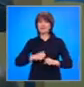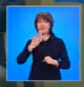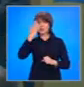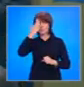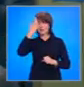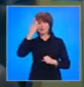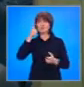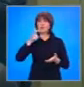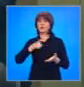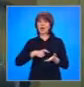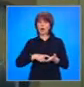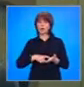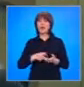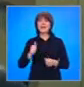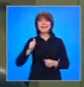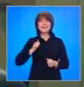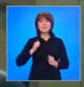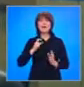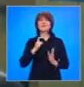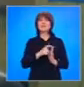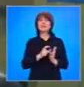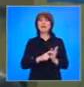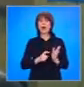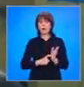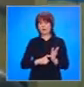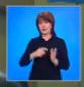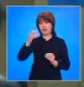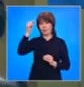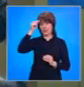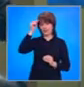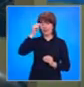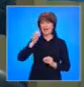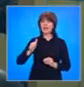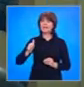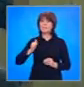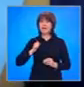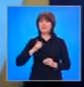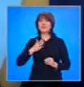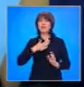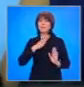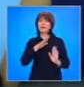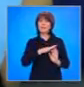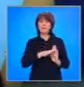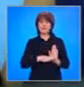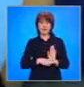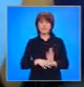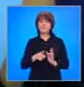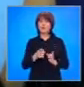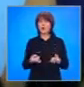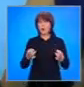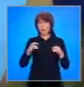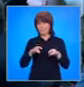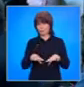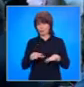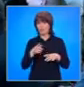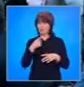законодателство. И се спазват законите на страната. Спазват се. Има правила. Карадая отново обърна